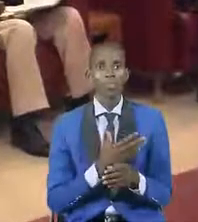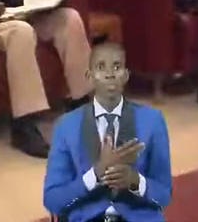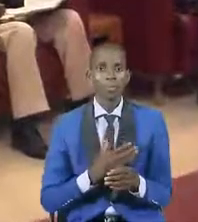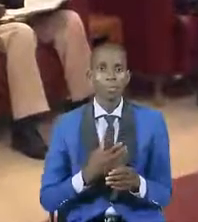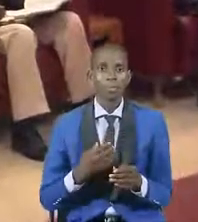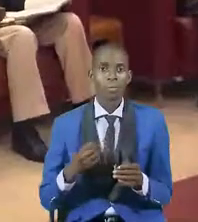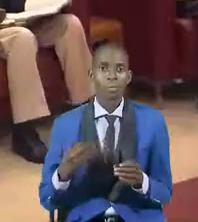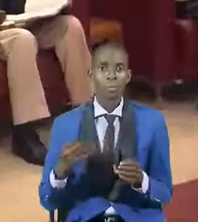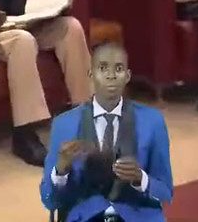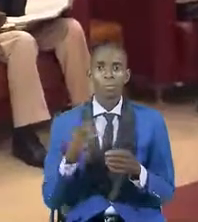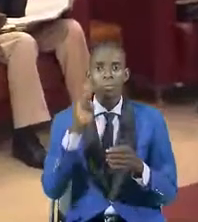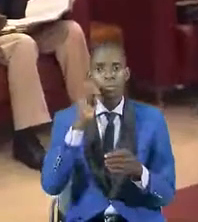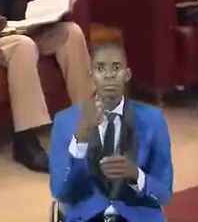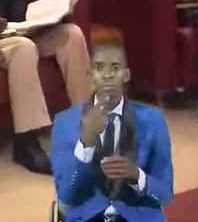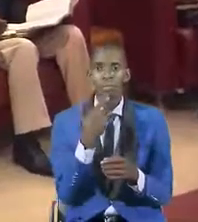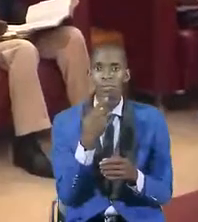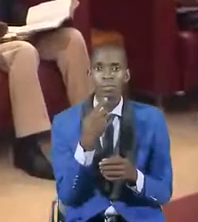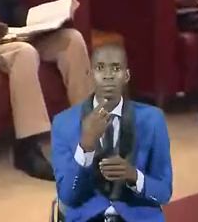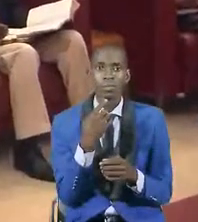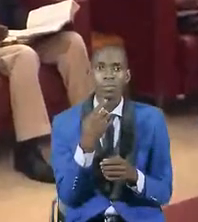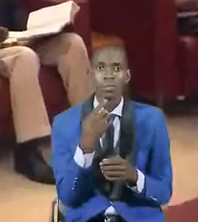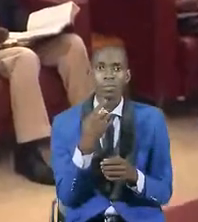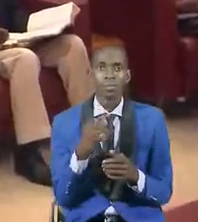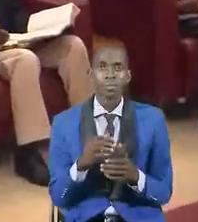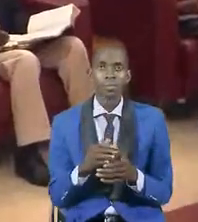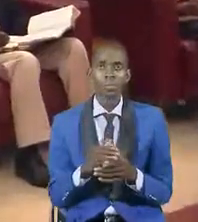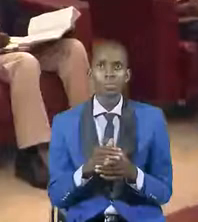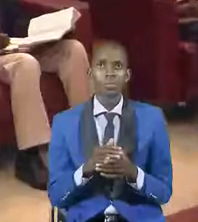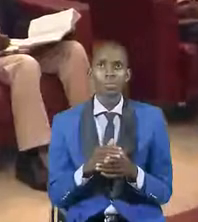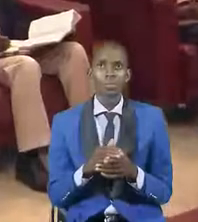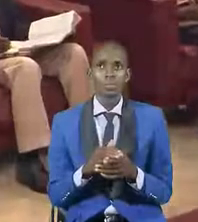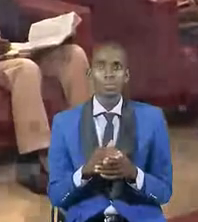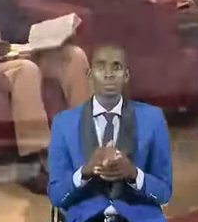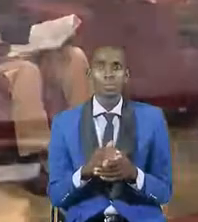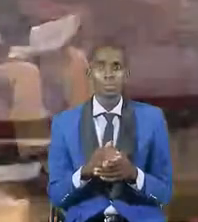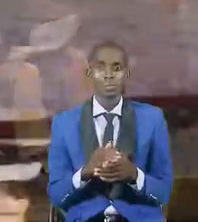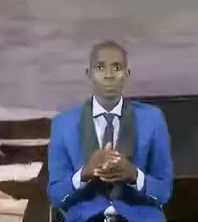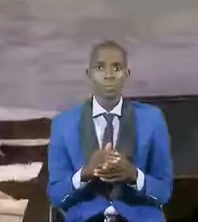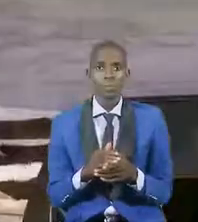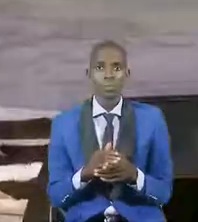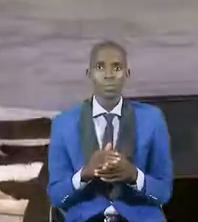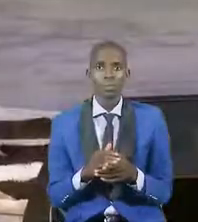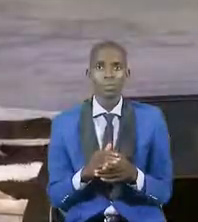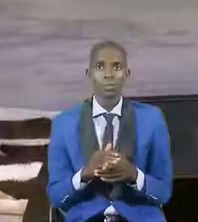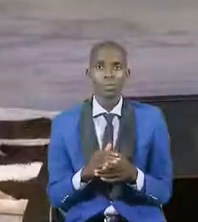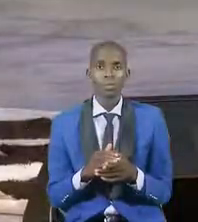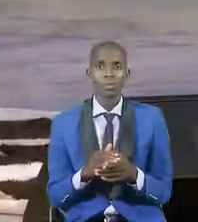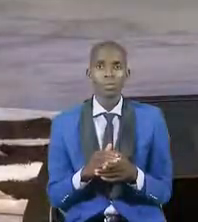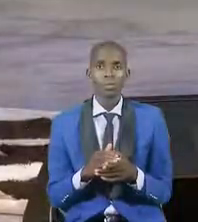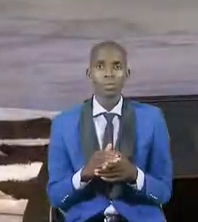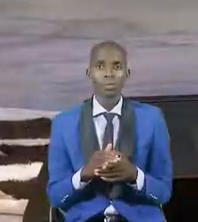Dieu et pour avoir et posséder ce qu'il a promis. Et puis après cette possession